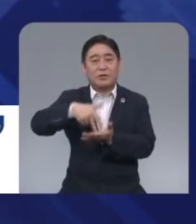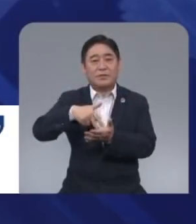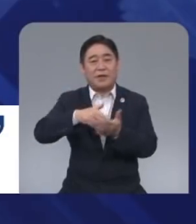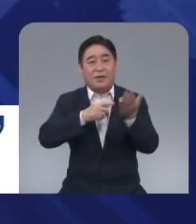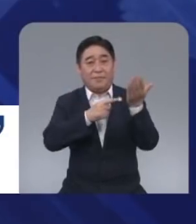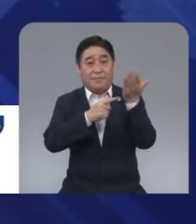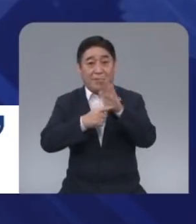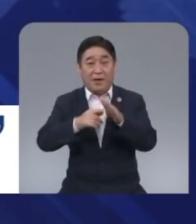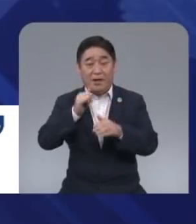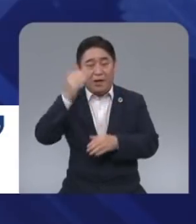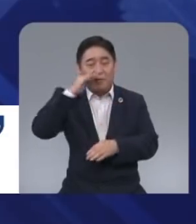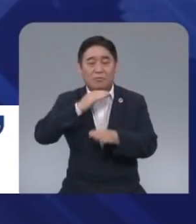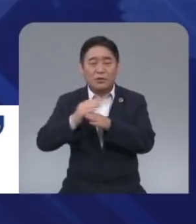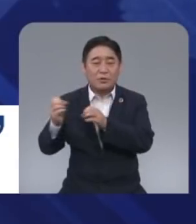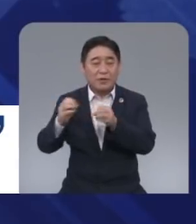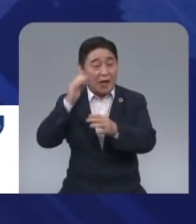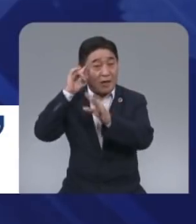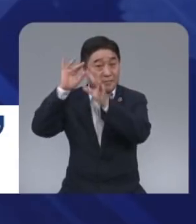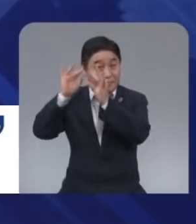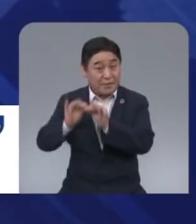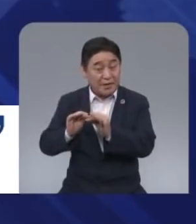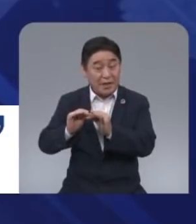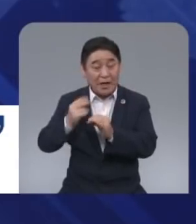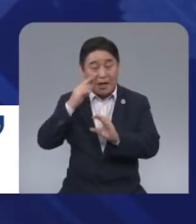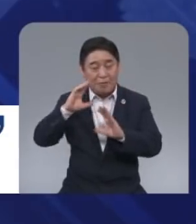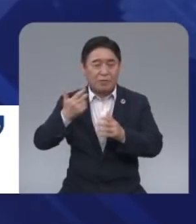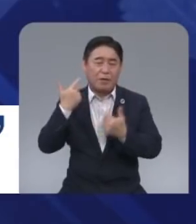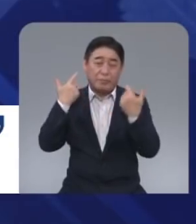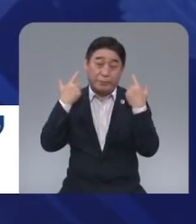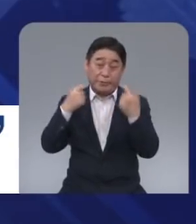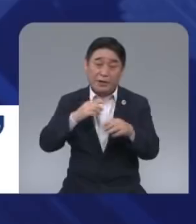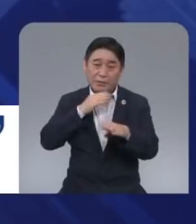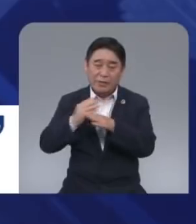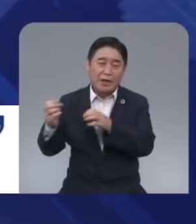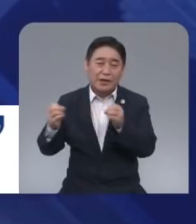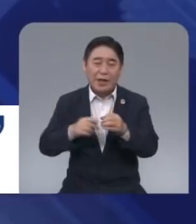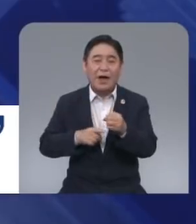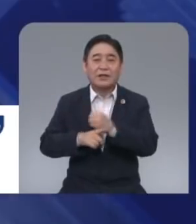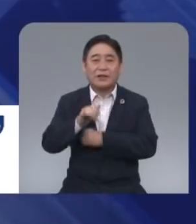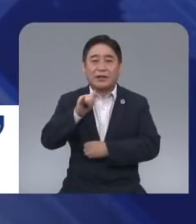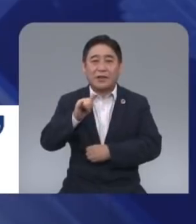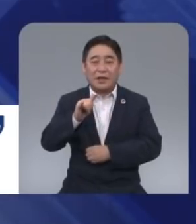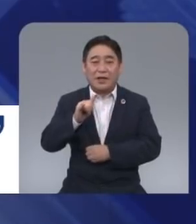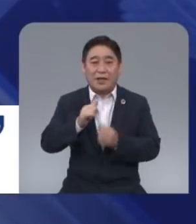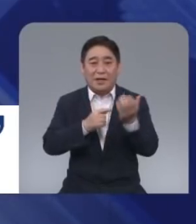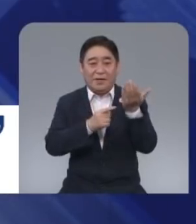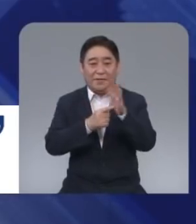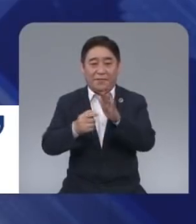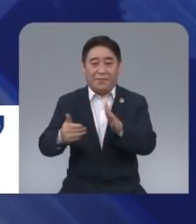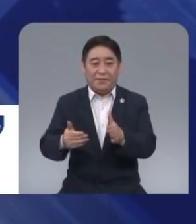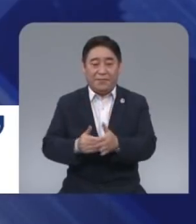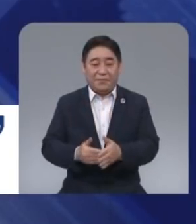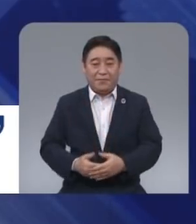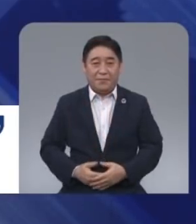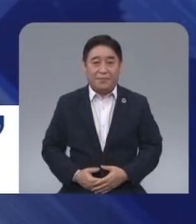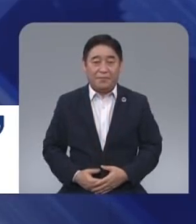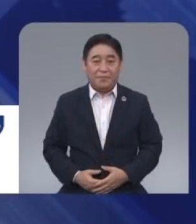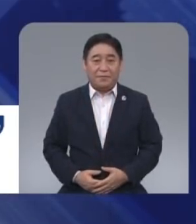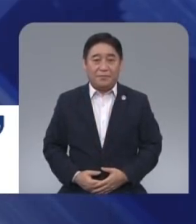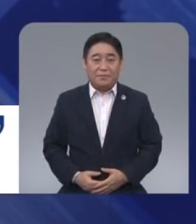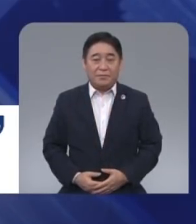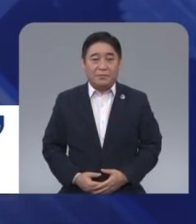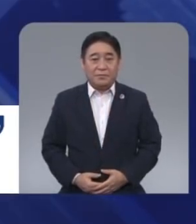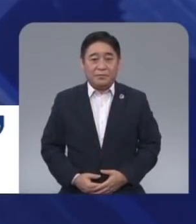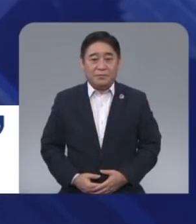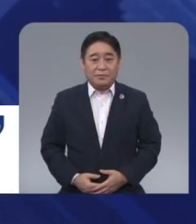내놨습니다. 남북 대화를 지지한다면서 미국은 여전히 북한과 대화하겠다는 의지를 갖고 있다고 밝혔습니다. 뉴욕에서 이정민